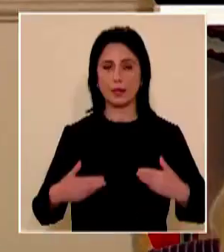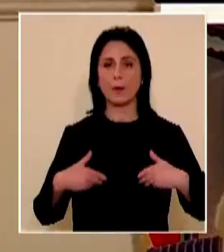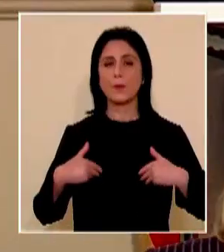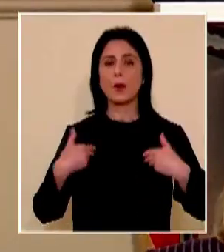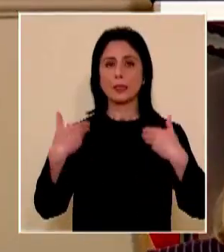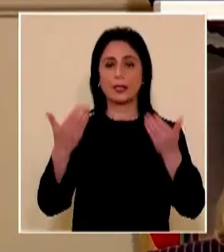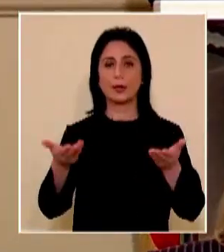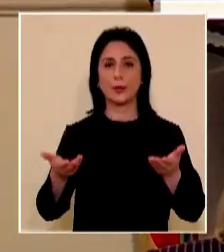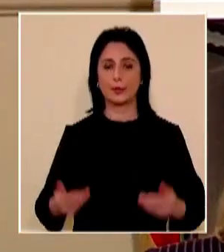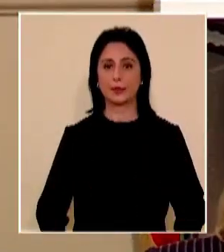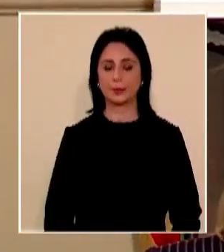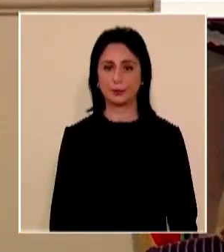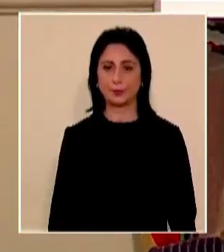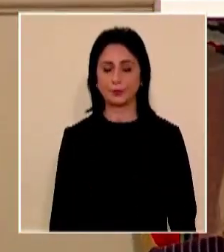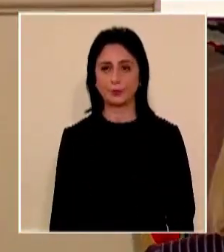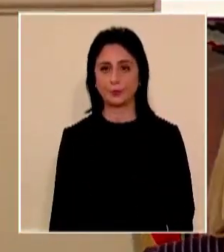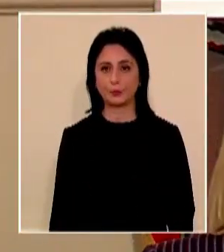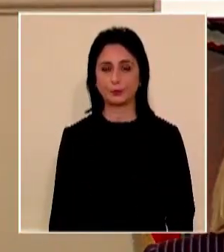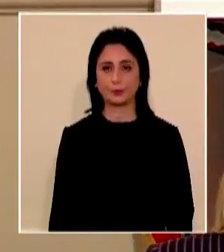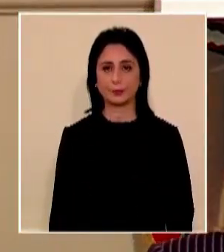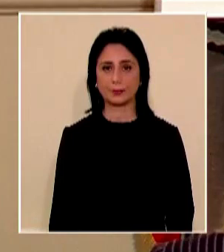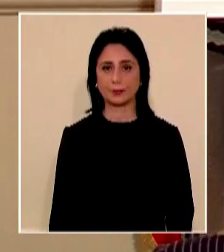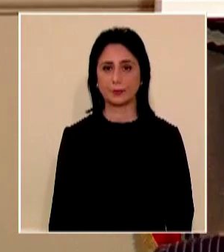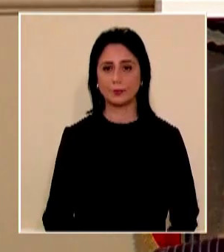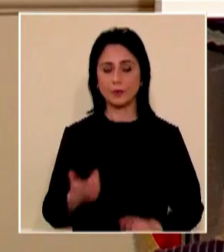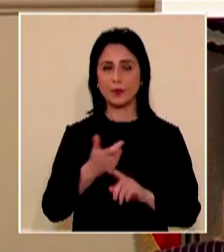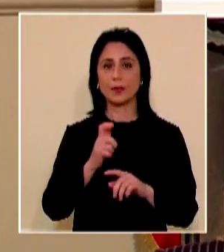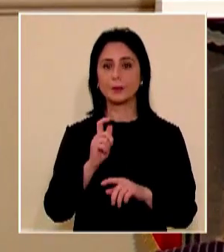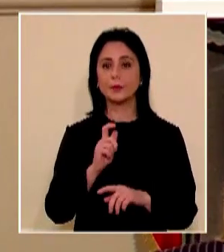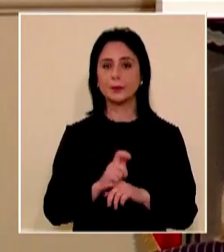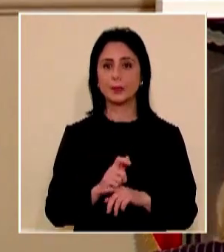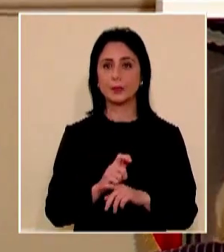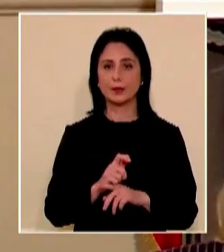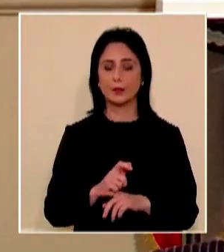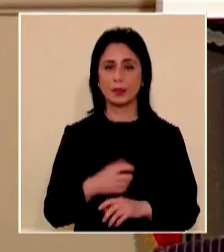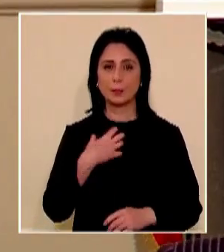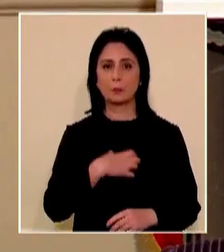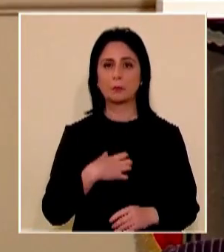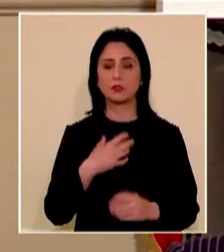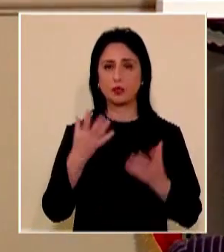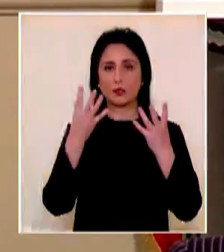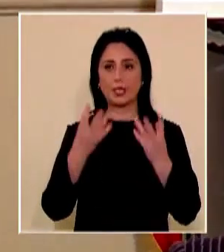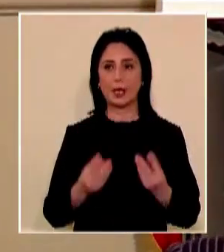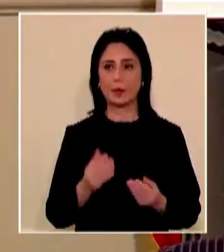Mogę salmy bić? Witam. Talian, bardzo.